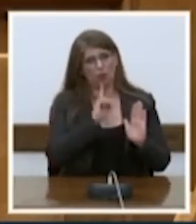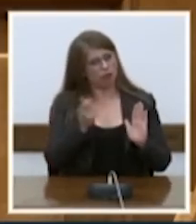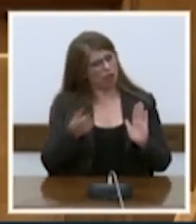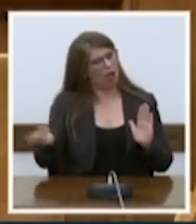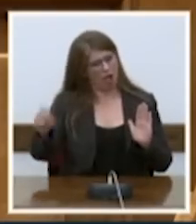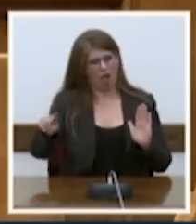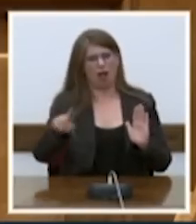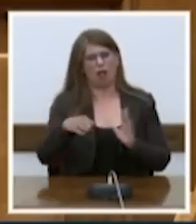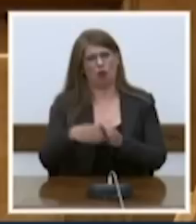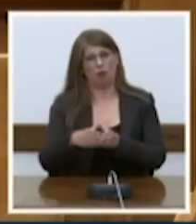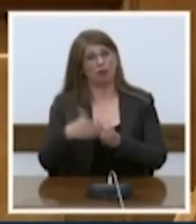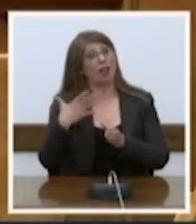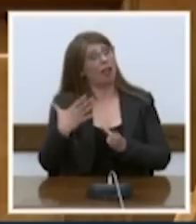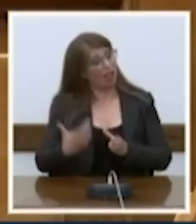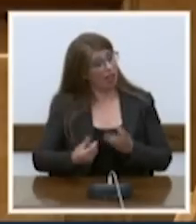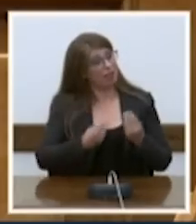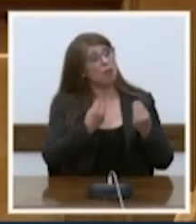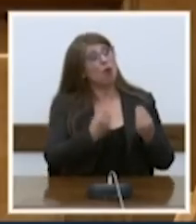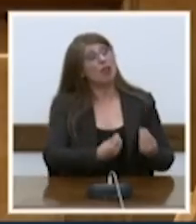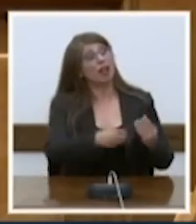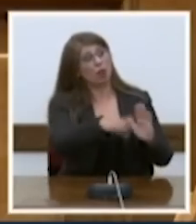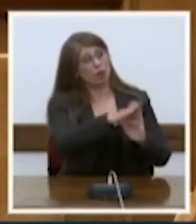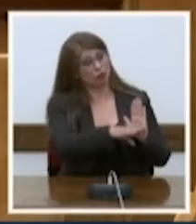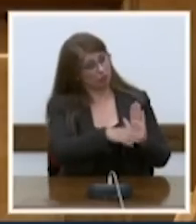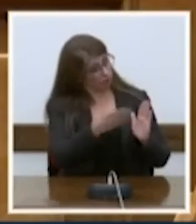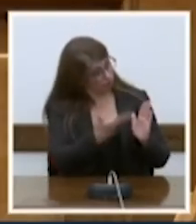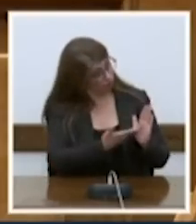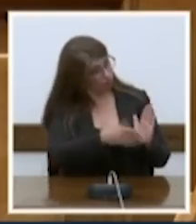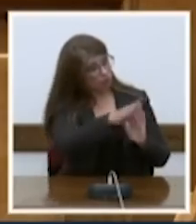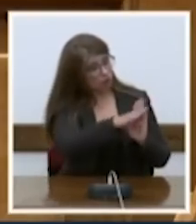κόμματα. Έχετε και παραέχετε και πρόγραμμα